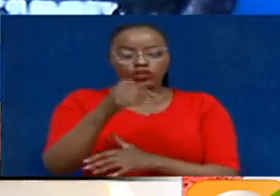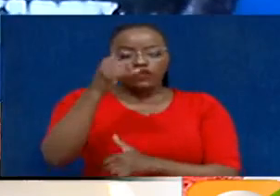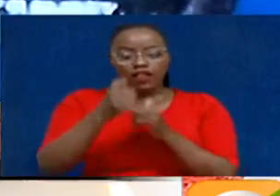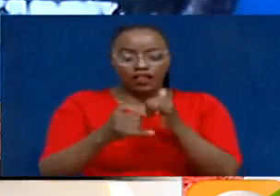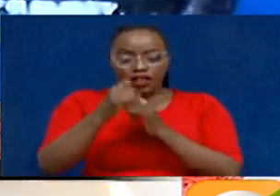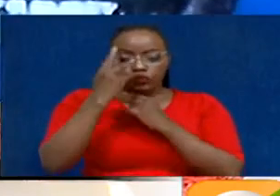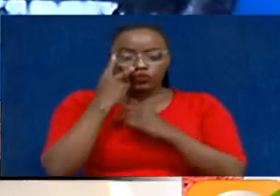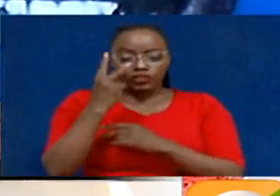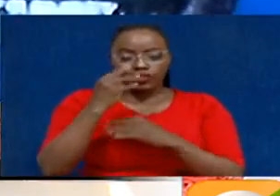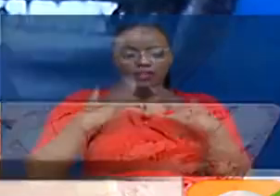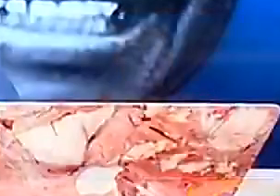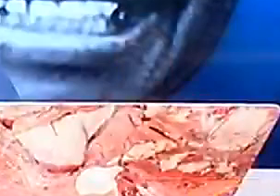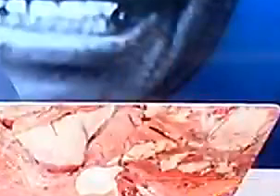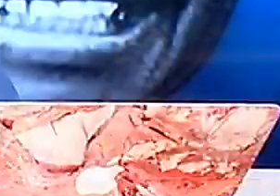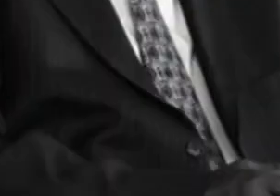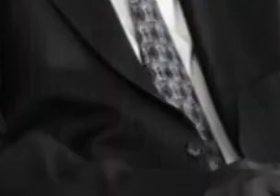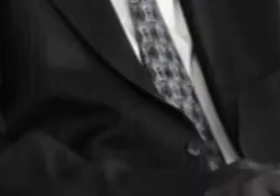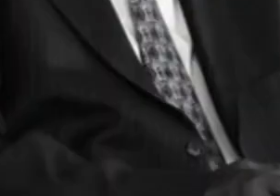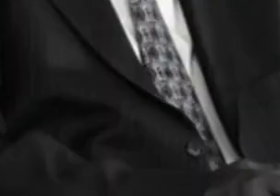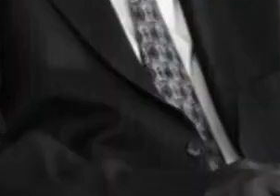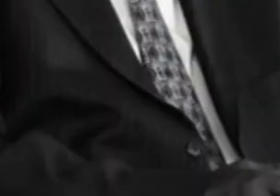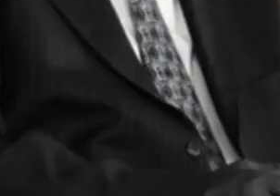kumwaga hayati Rais Kibaki.